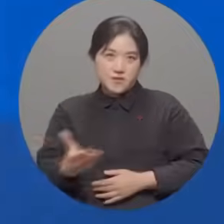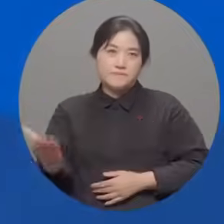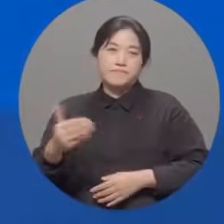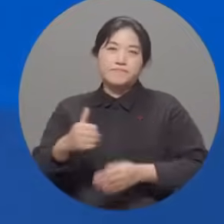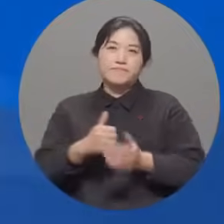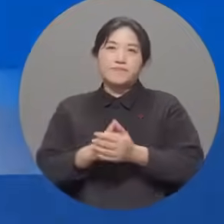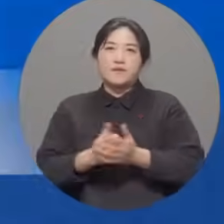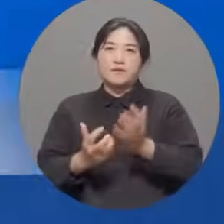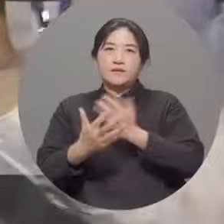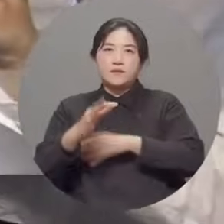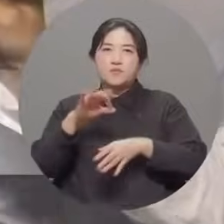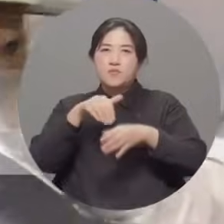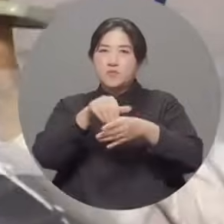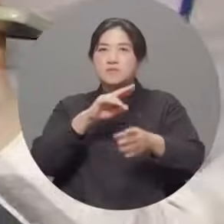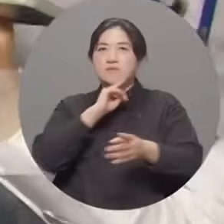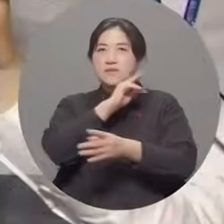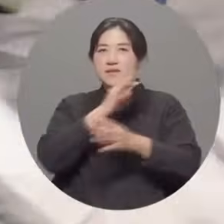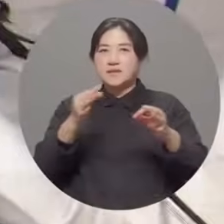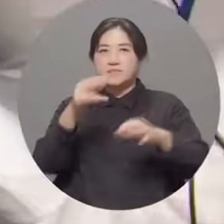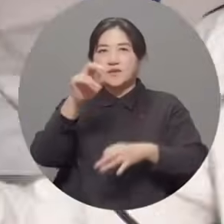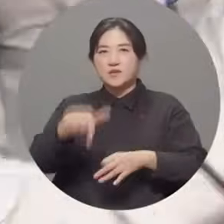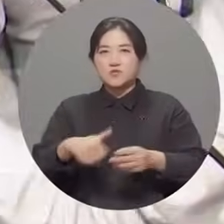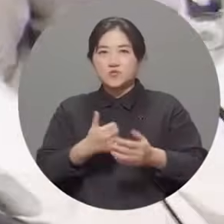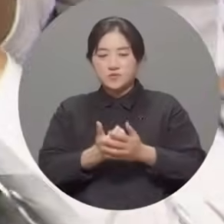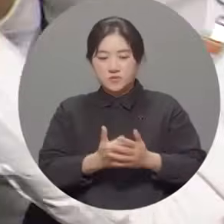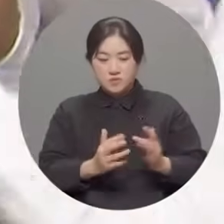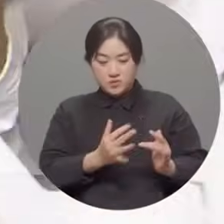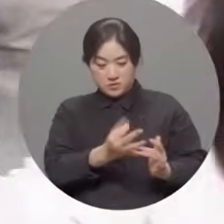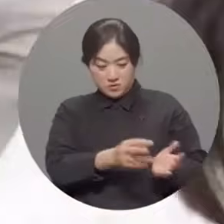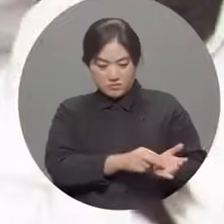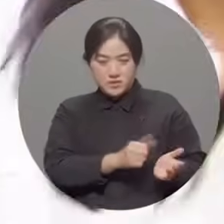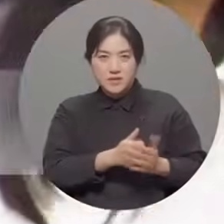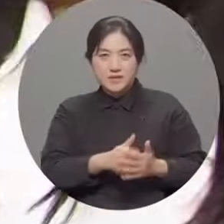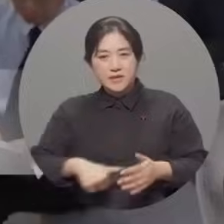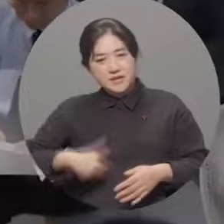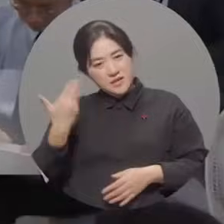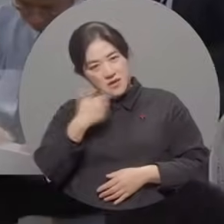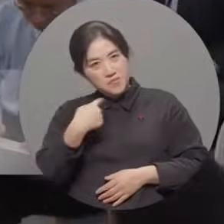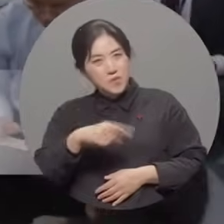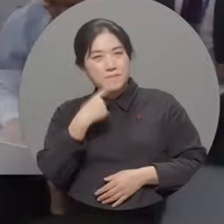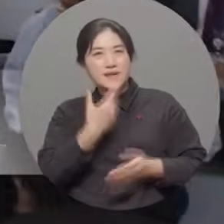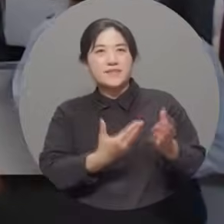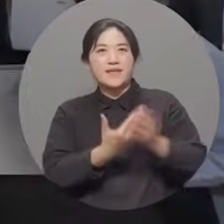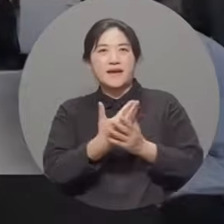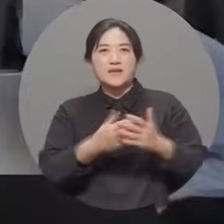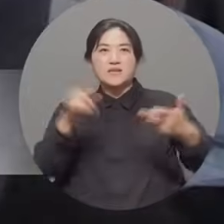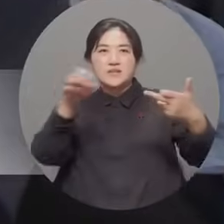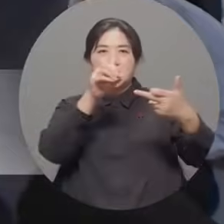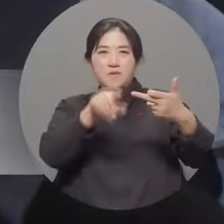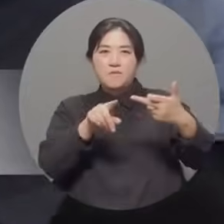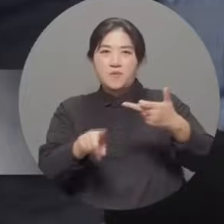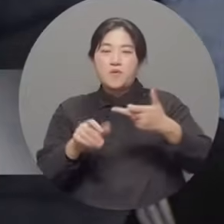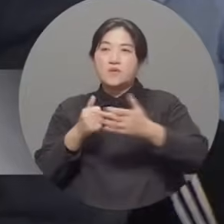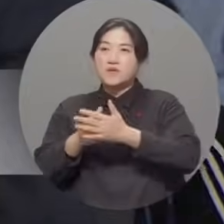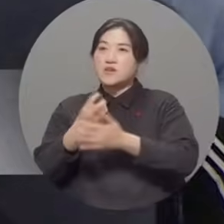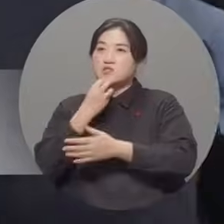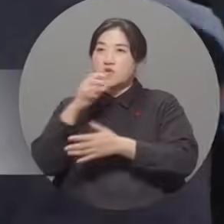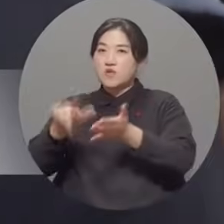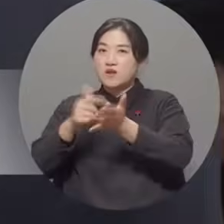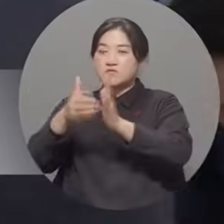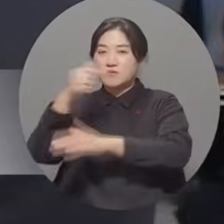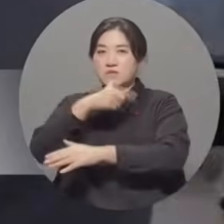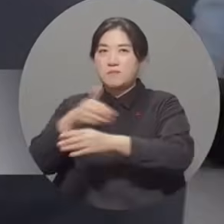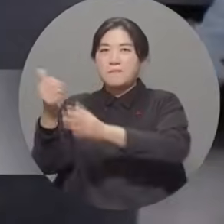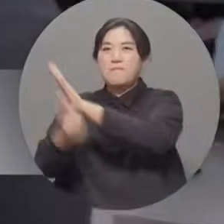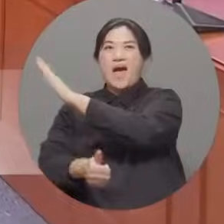전당대회 돈봉투 의혹과 김남국 의원 코인 논란으로 떨어진 도덕성 위기. 17%포인트 넘는 서울 강서구청장